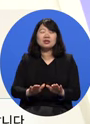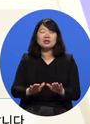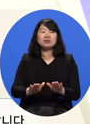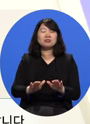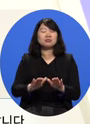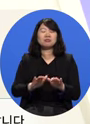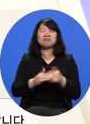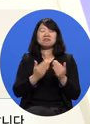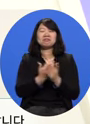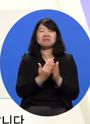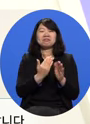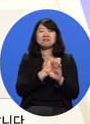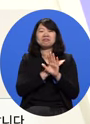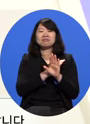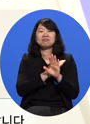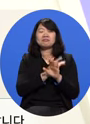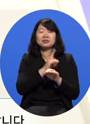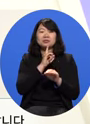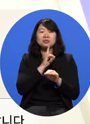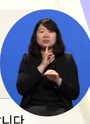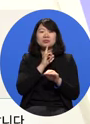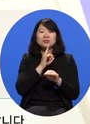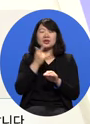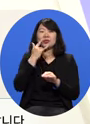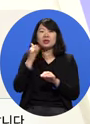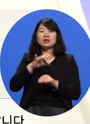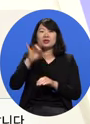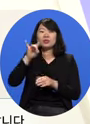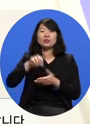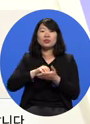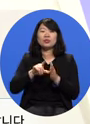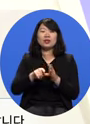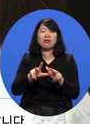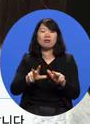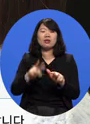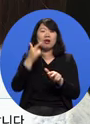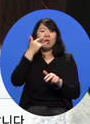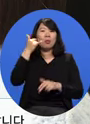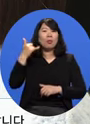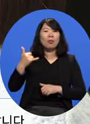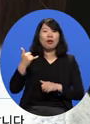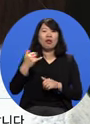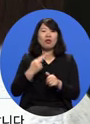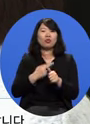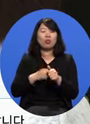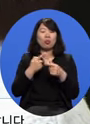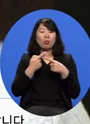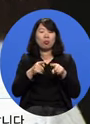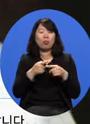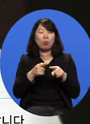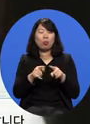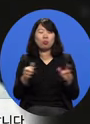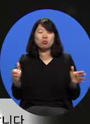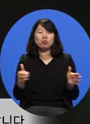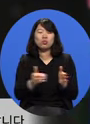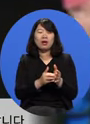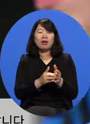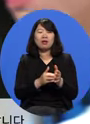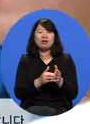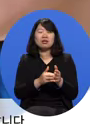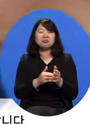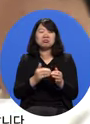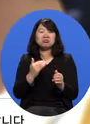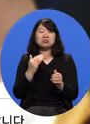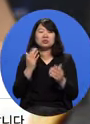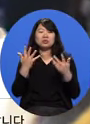이렇 거 든 요 아 교훈 평가에 대해서 학부모들을 처음에 도입했을 때 이제 우리 학부모가 교사를 평가해서 뭔가 부적격 교회를